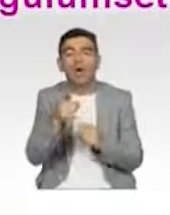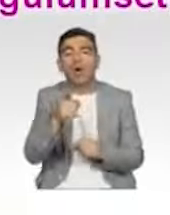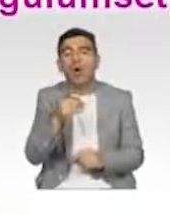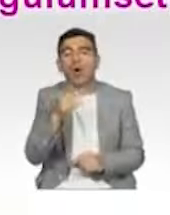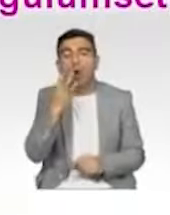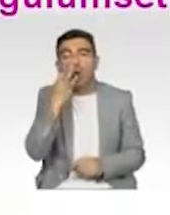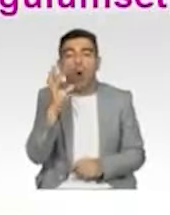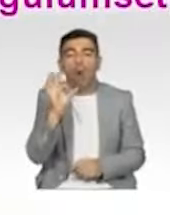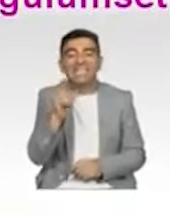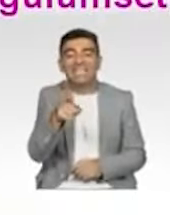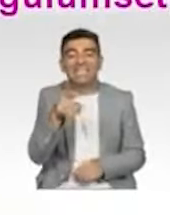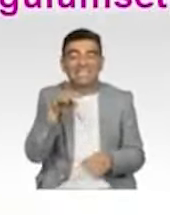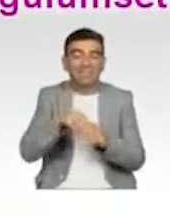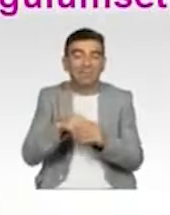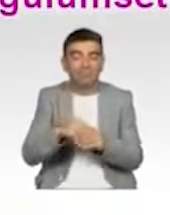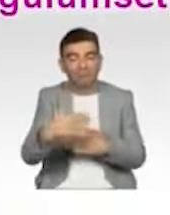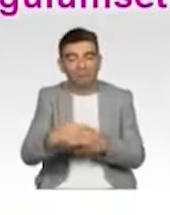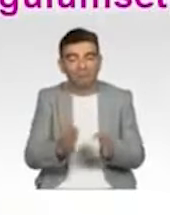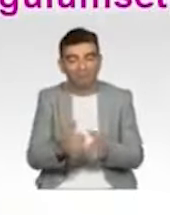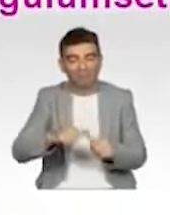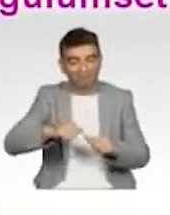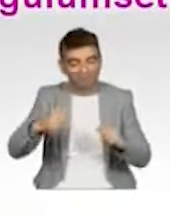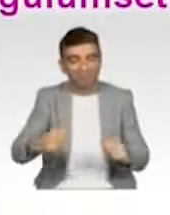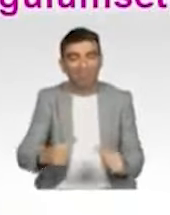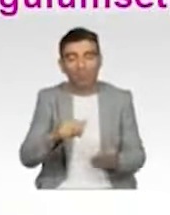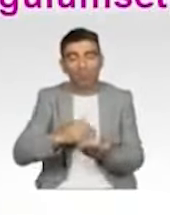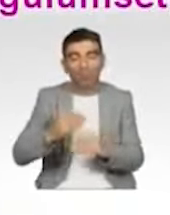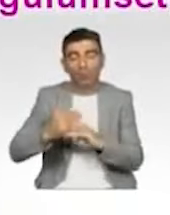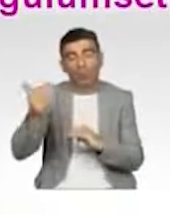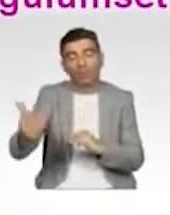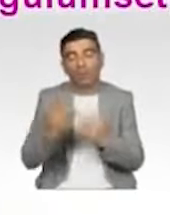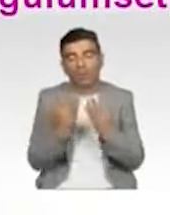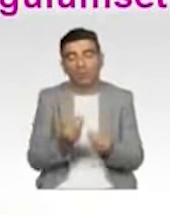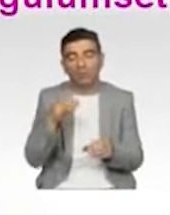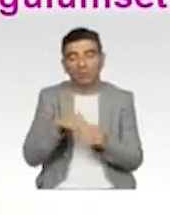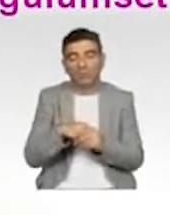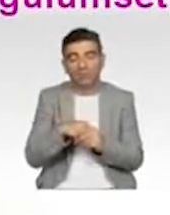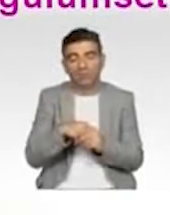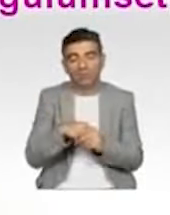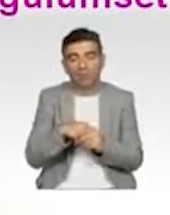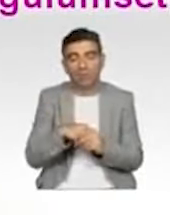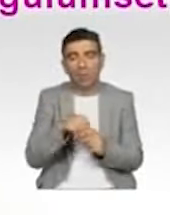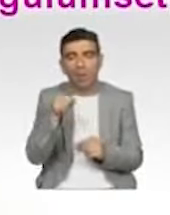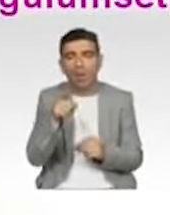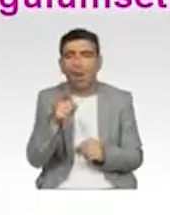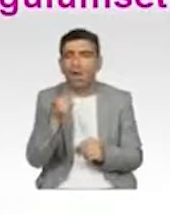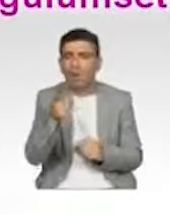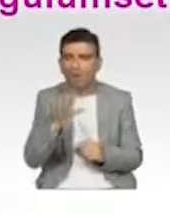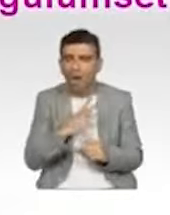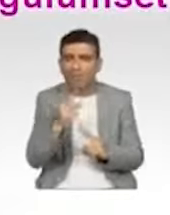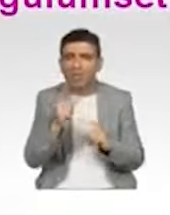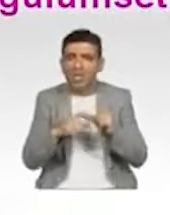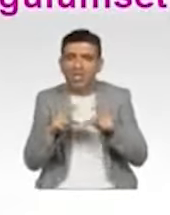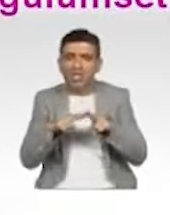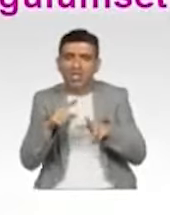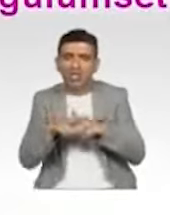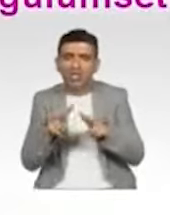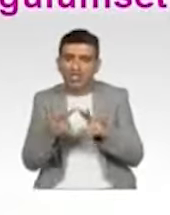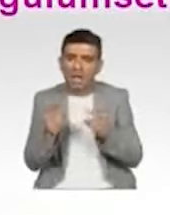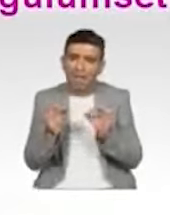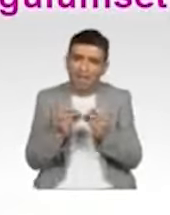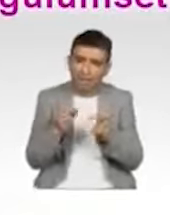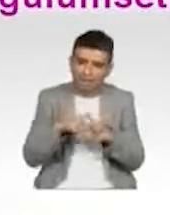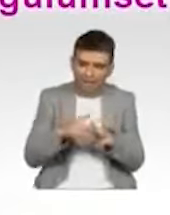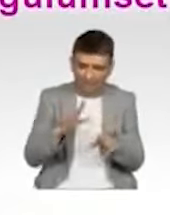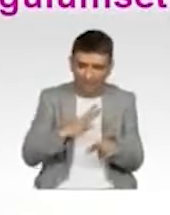orijinal şeyleri kullanmışlar ve paketli gıdalardan da hani uzak olduğu için. Onlarda de sakatat var mı? Var. İşkembe, mişkembe, kelle paça. Şöyle. Var, var, hepsi